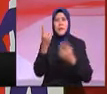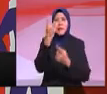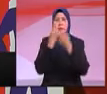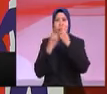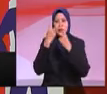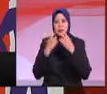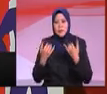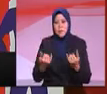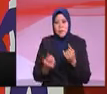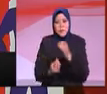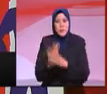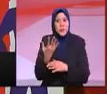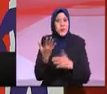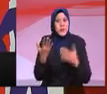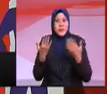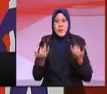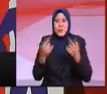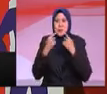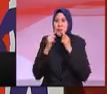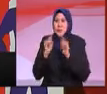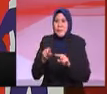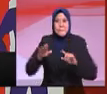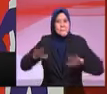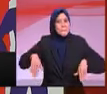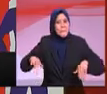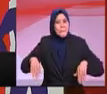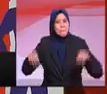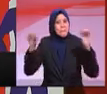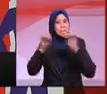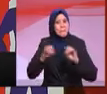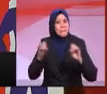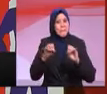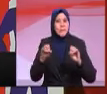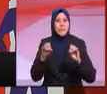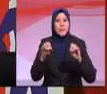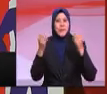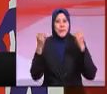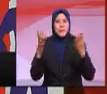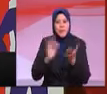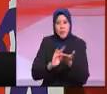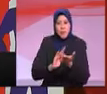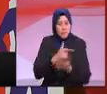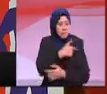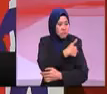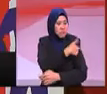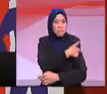yang kita timbul dan kita tak ada jawapan setakat ini. Sebab walaupun banyak vaksin yang telah